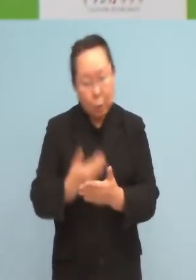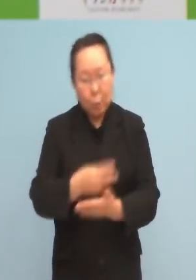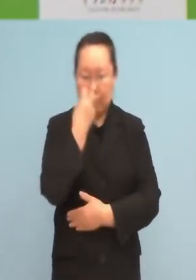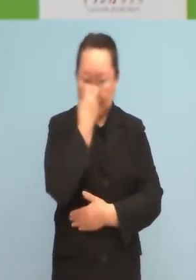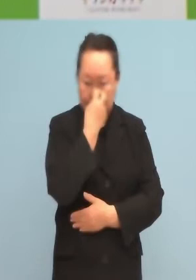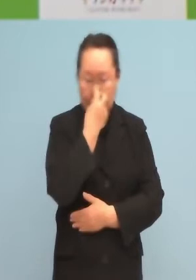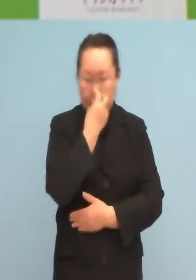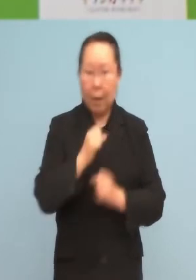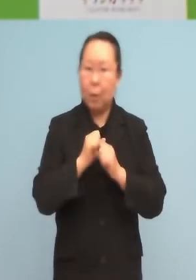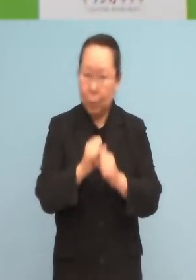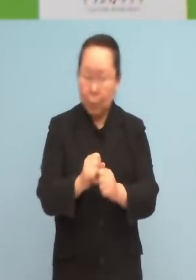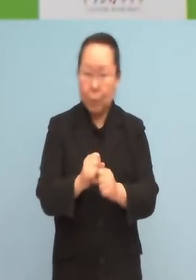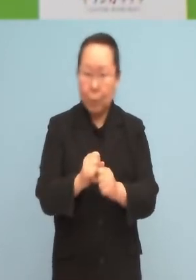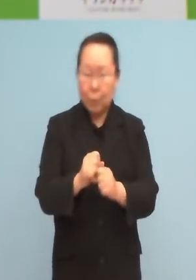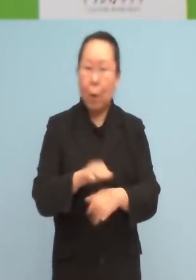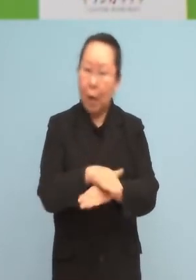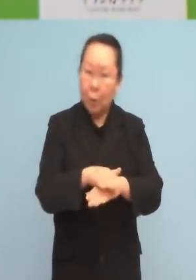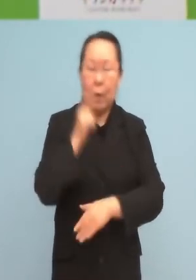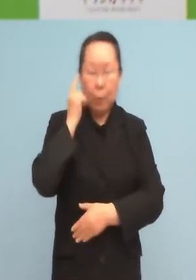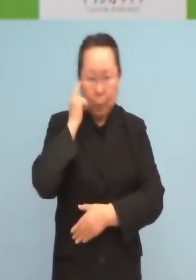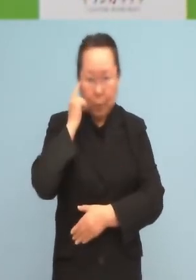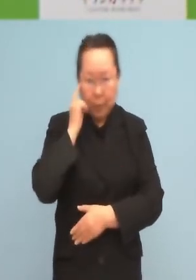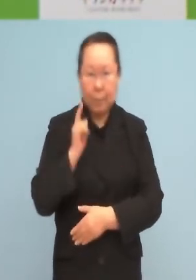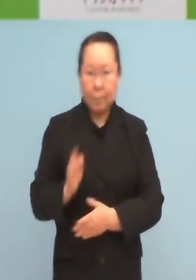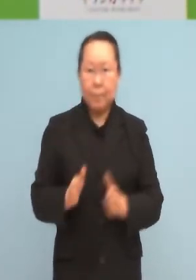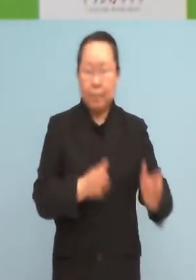でということが重要だと思っております。 承知しました。